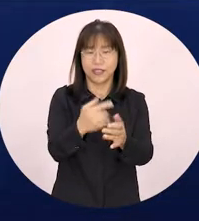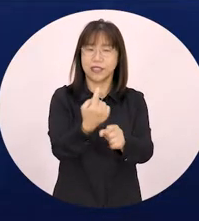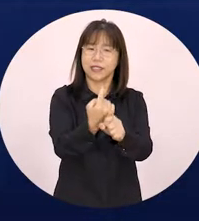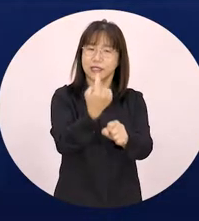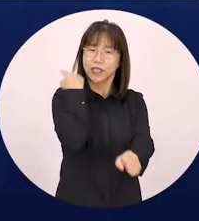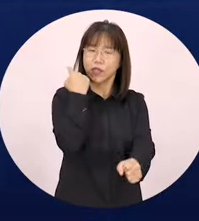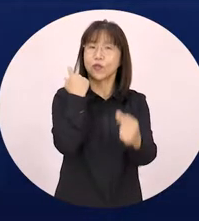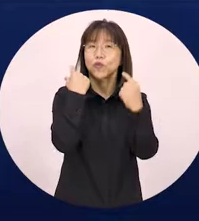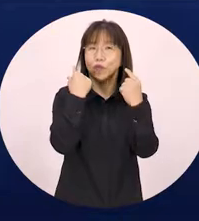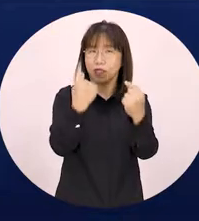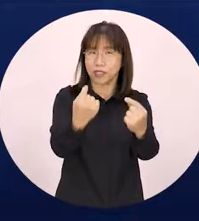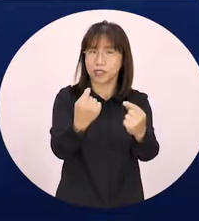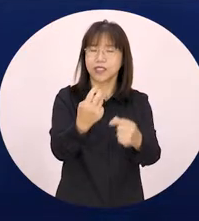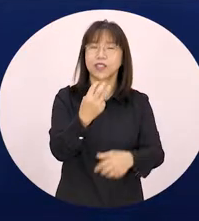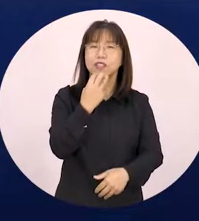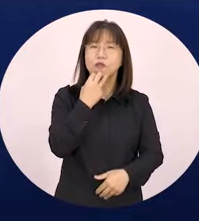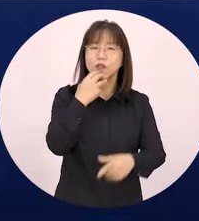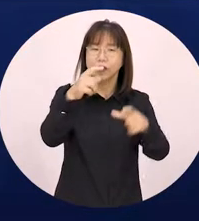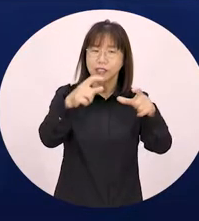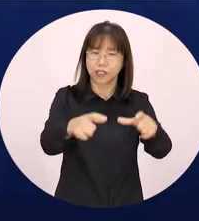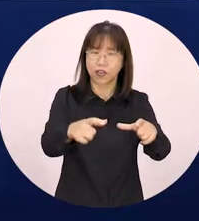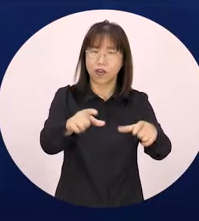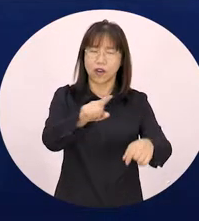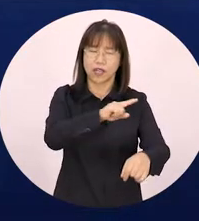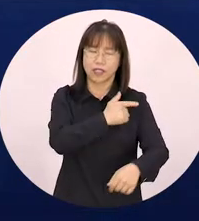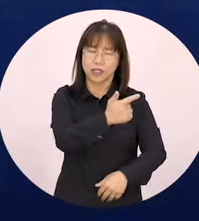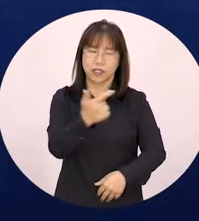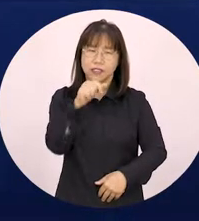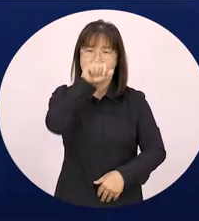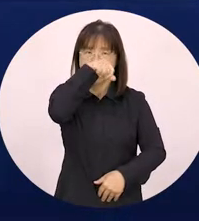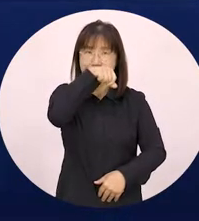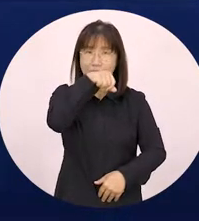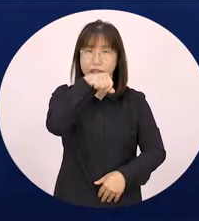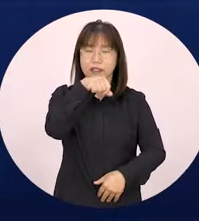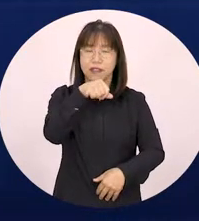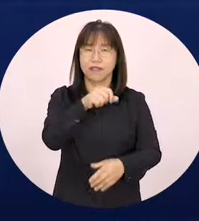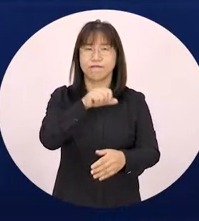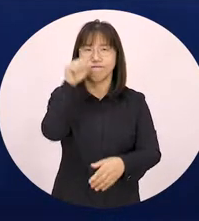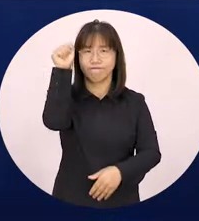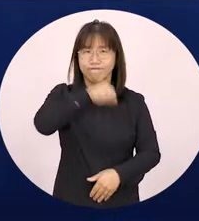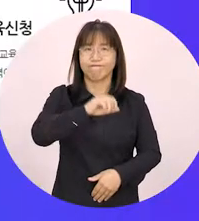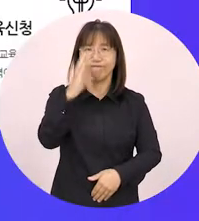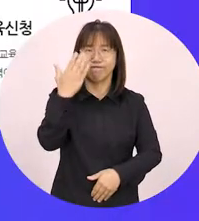이는 지난해에 이어 서울 25개 자치구 중 가장 큰 규모입니다